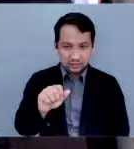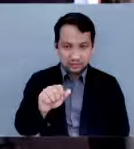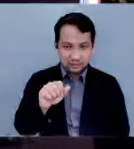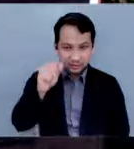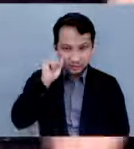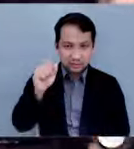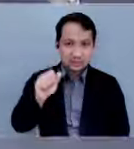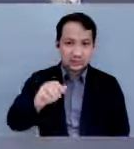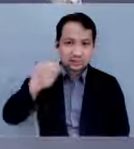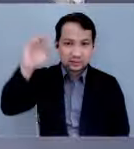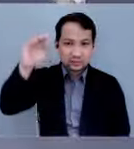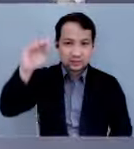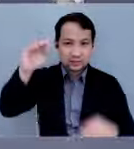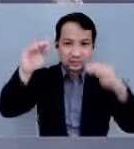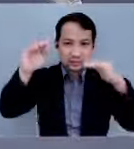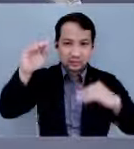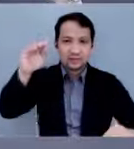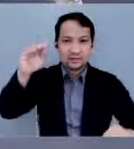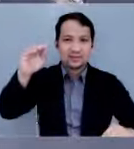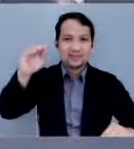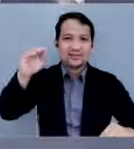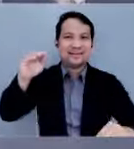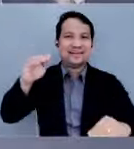Lea Salonga, kami!